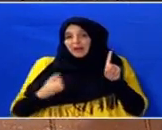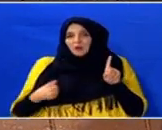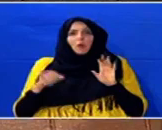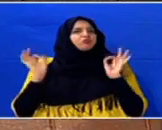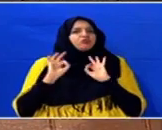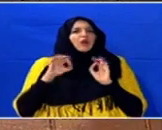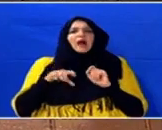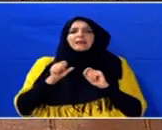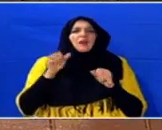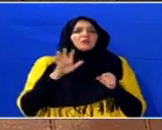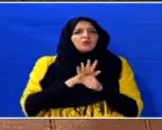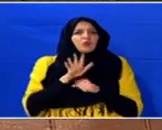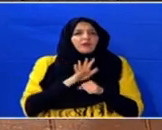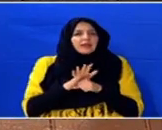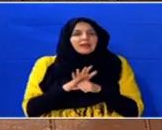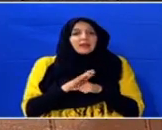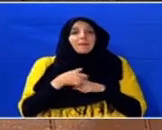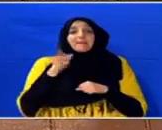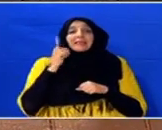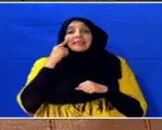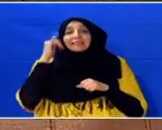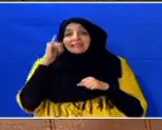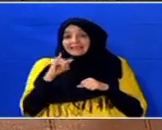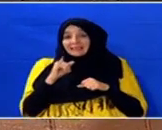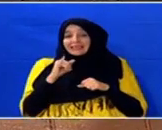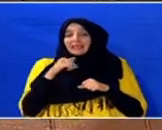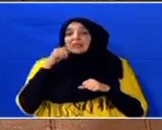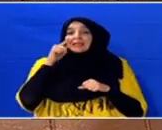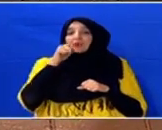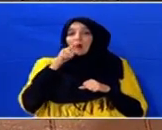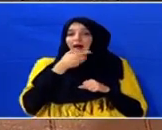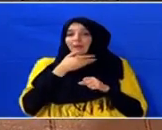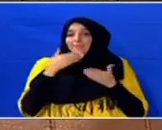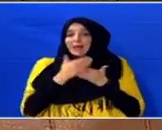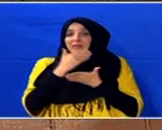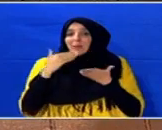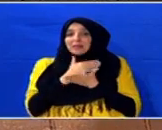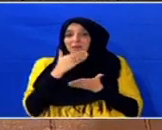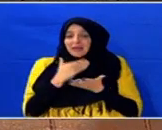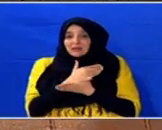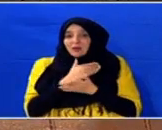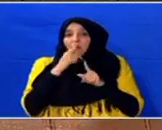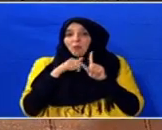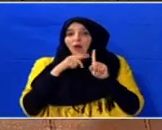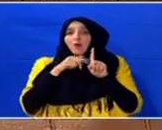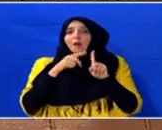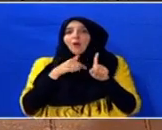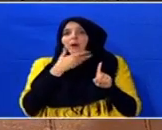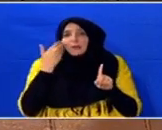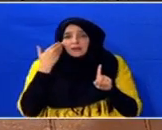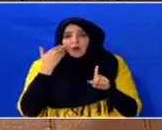شيء عليك، ليس عليك فدية. أما إذا قصرت وفرطت